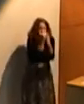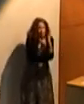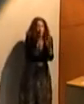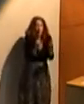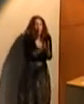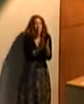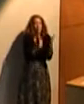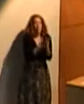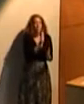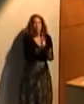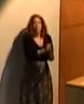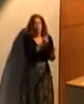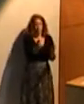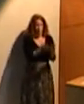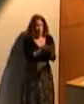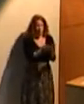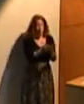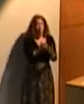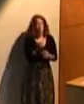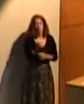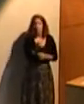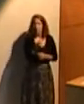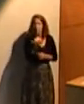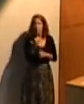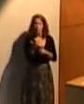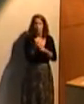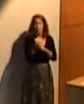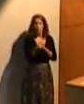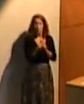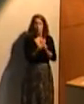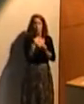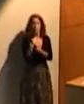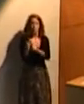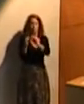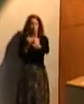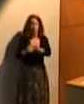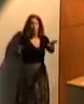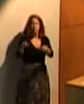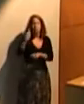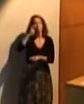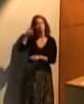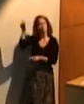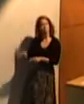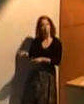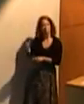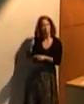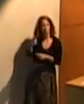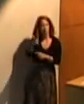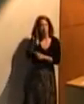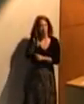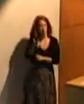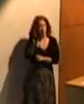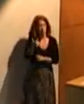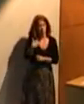et la même année publié à quelques quelques semaines je prends d'ailleurs d'intervalle mimi les rayures et je sais pas si vous en avez entendu parler c'est tout simplement